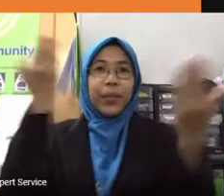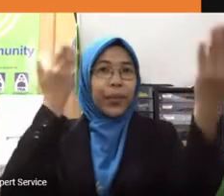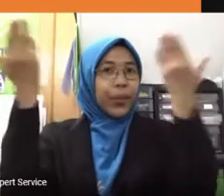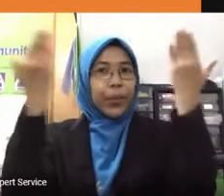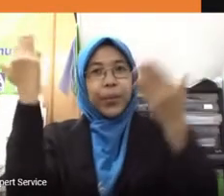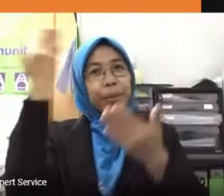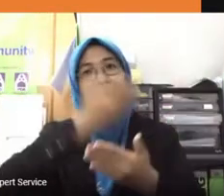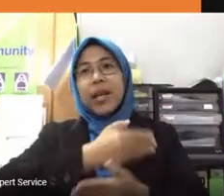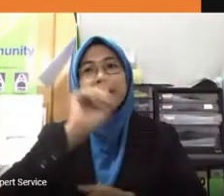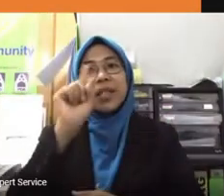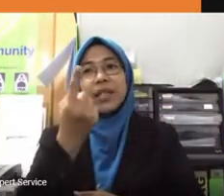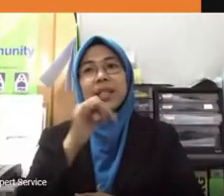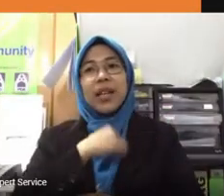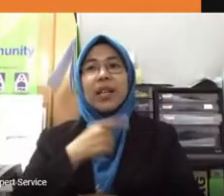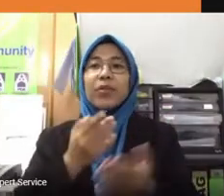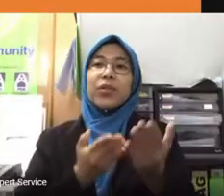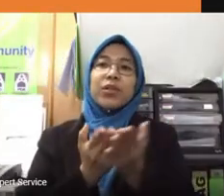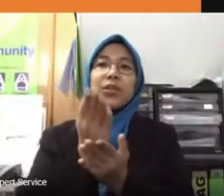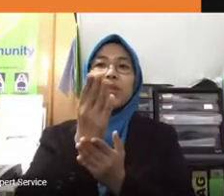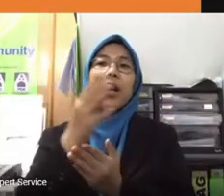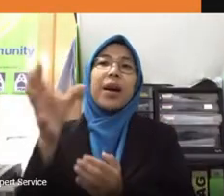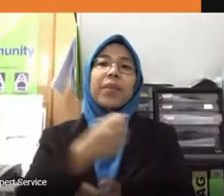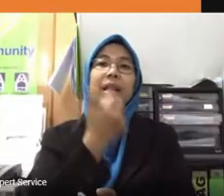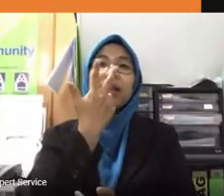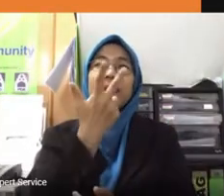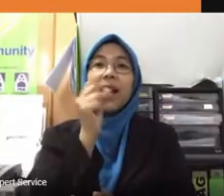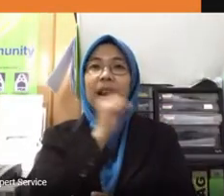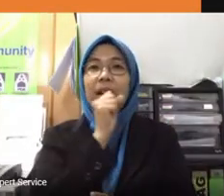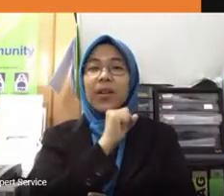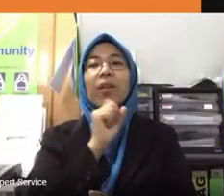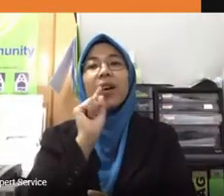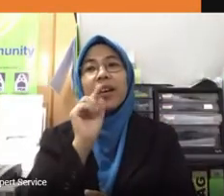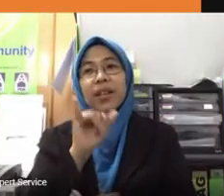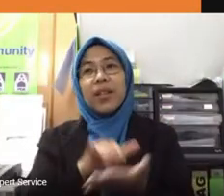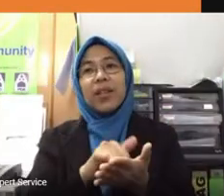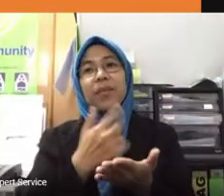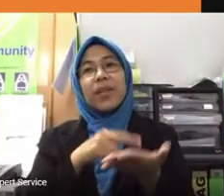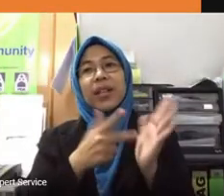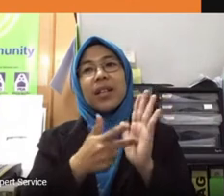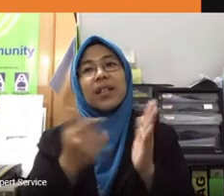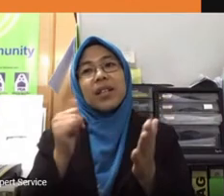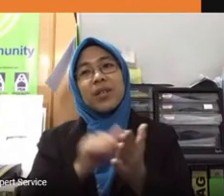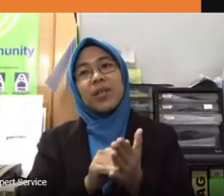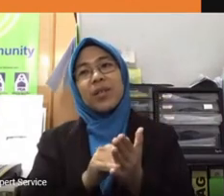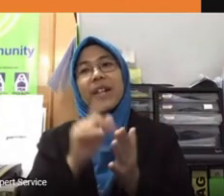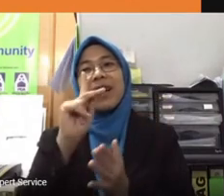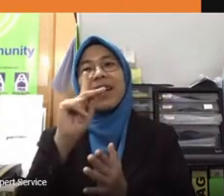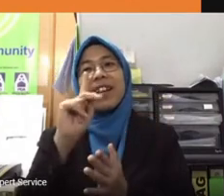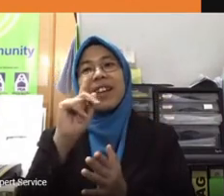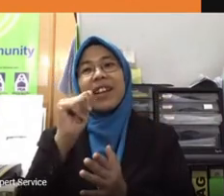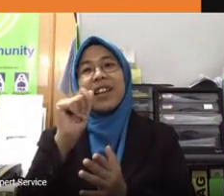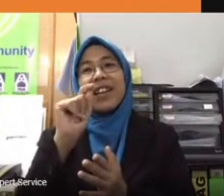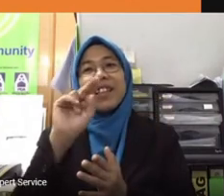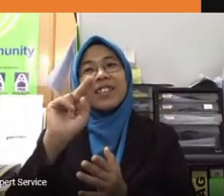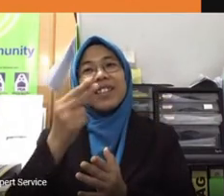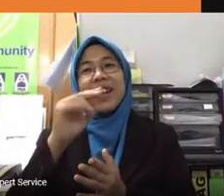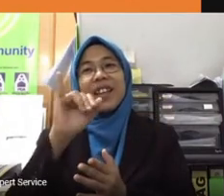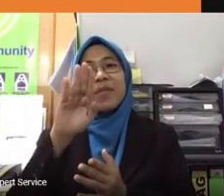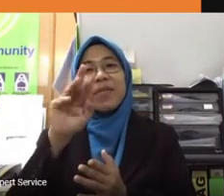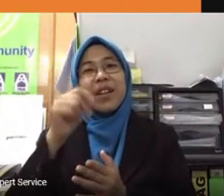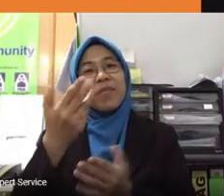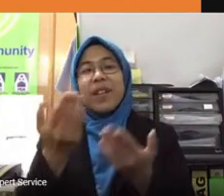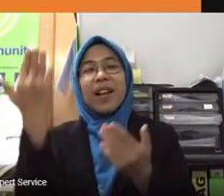ajah. Okay, saya pun terus ambil 3 lagu nyanyi. Salah satunya adalah Portrait Kasih, lagu Khatijah Ibrahim eh. Belasah saja eh, betul